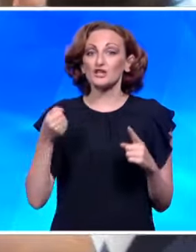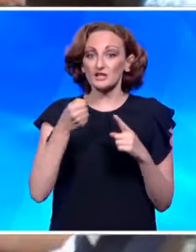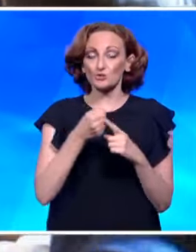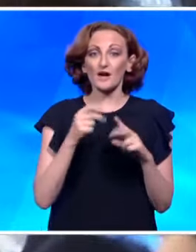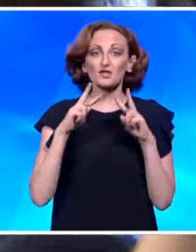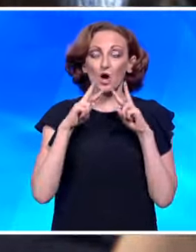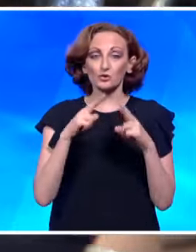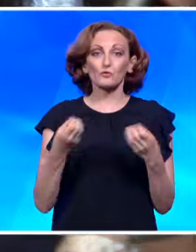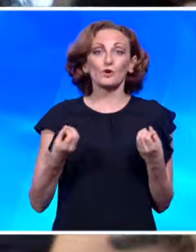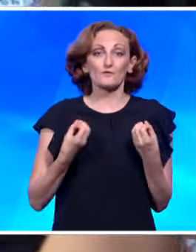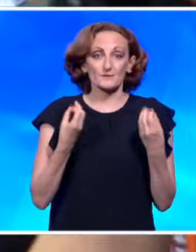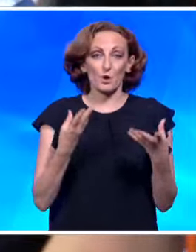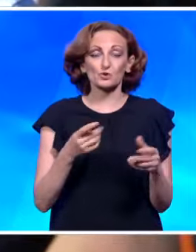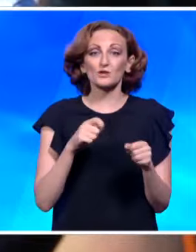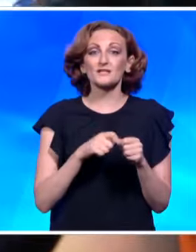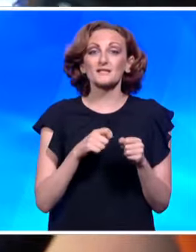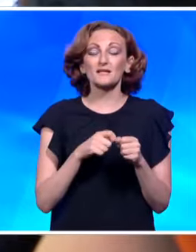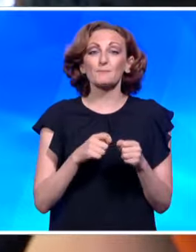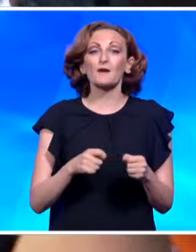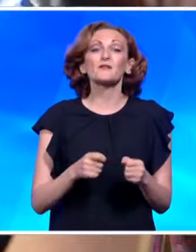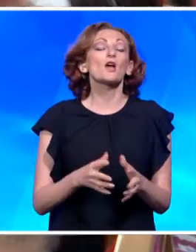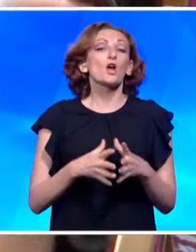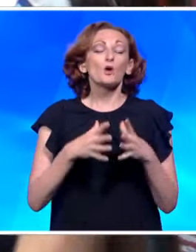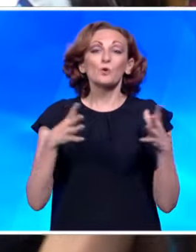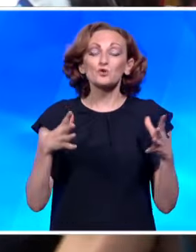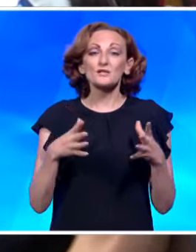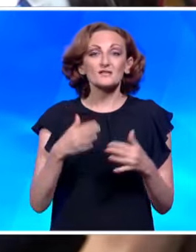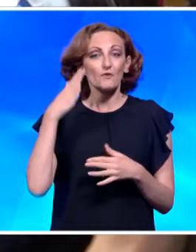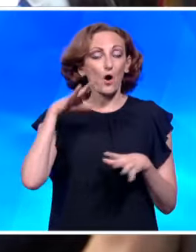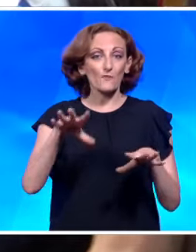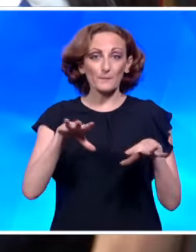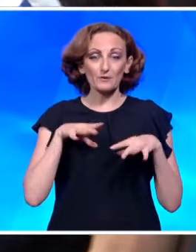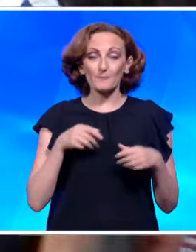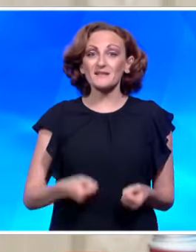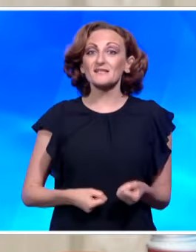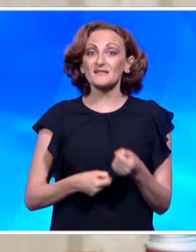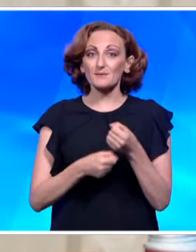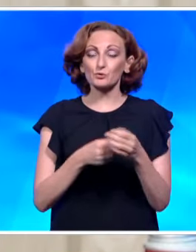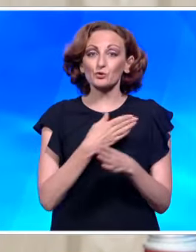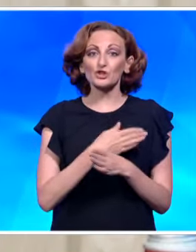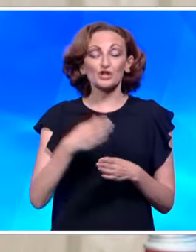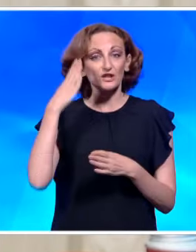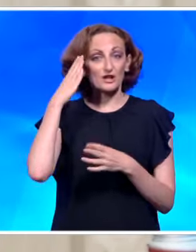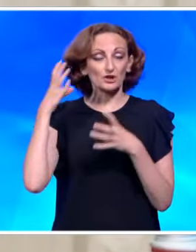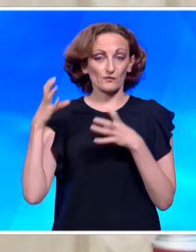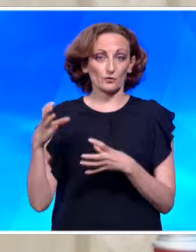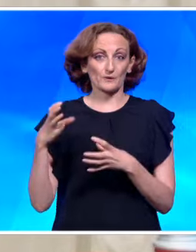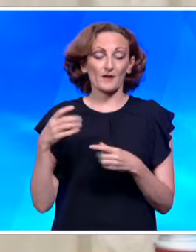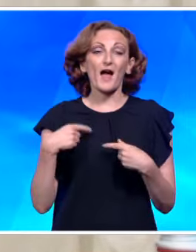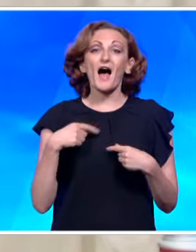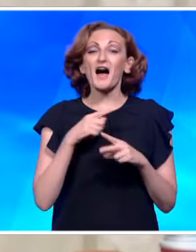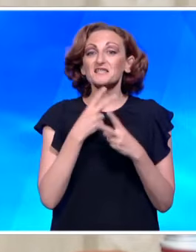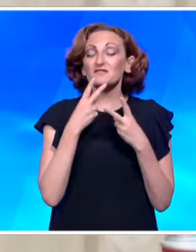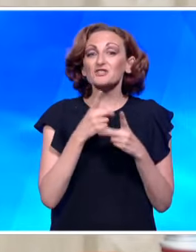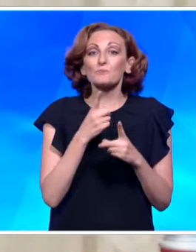отговор, възможно ли е формиране на мнозинство в парламента за подкрепа на редовно правителство. Аз не виждам, ако нещо може да се